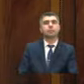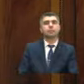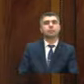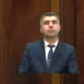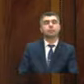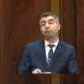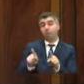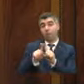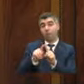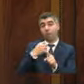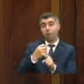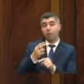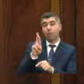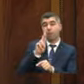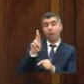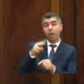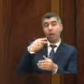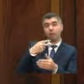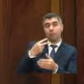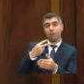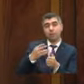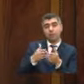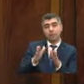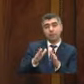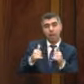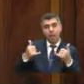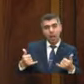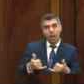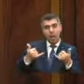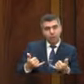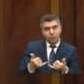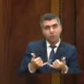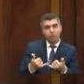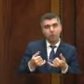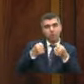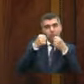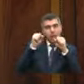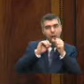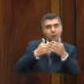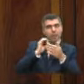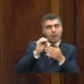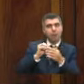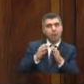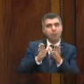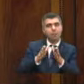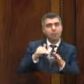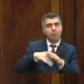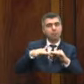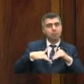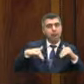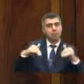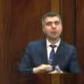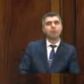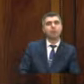تنزيلا للخطب الملكية، خاصة خطاب العرش وثورة الملك الشعب وافتتاح الدورة الخريفية، وأيضا في إطار